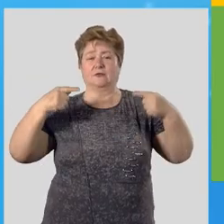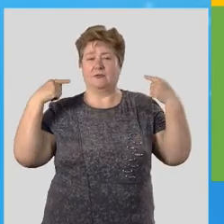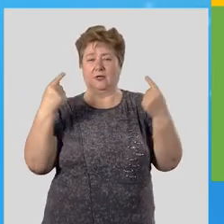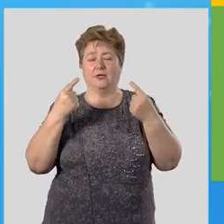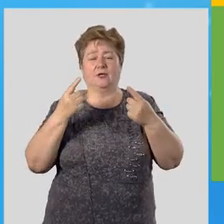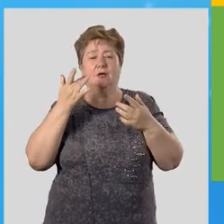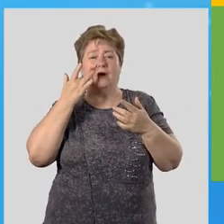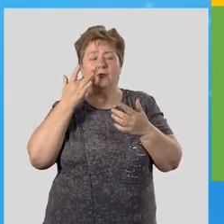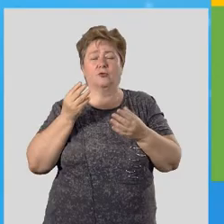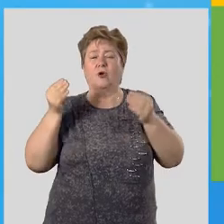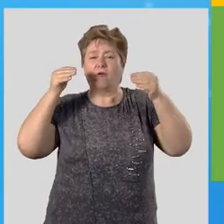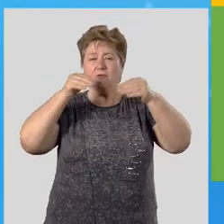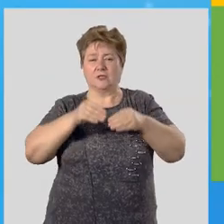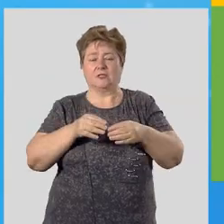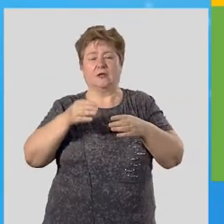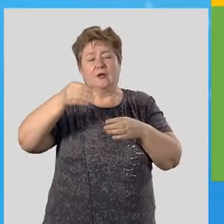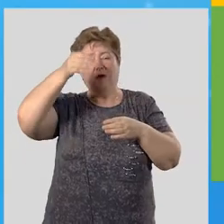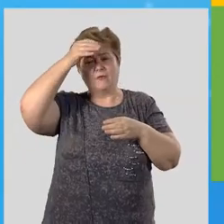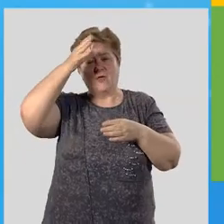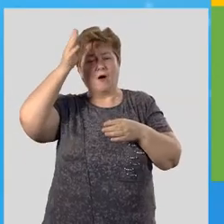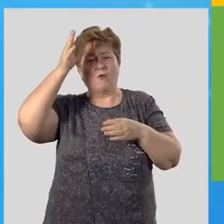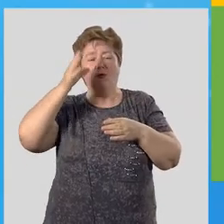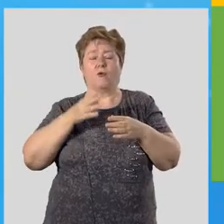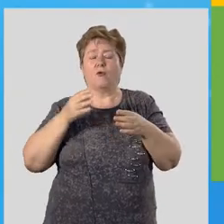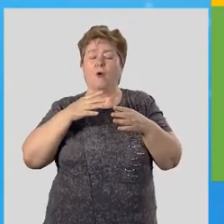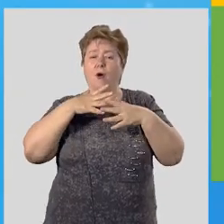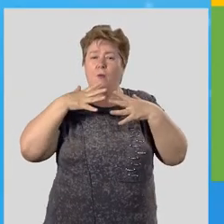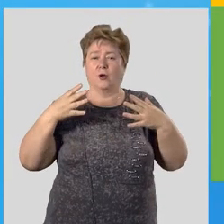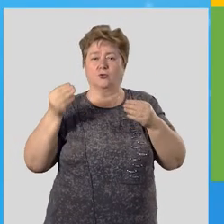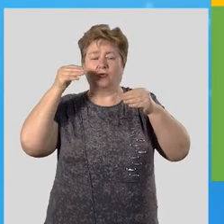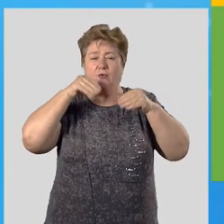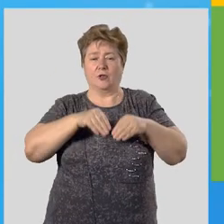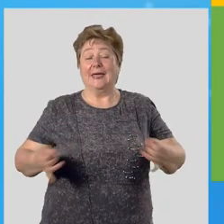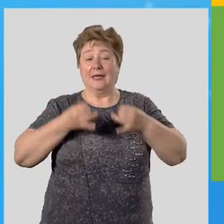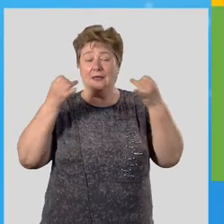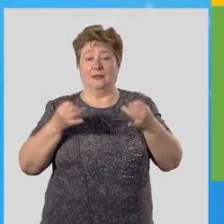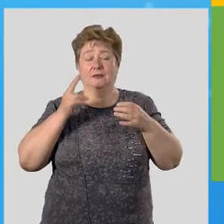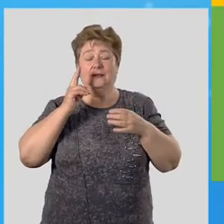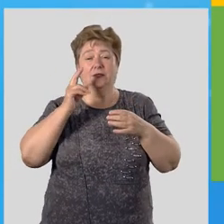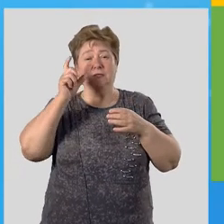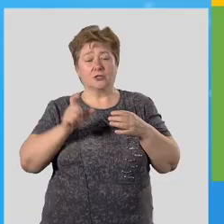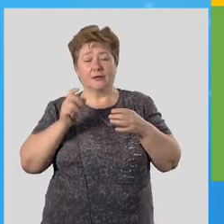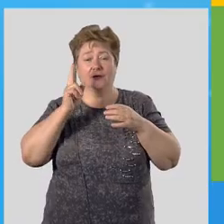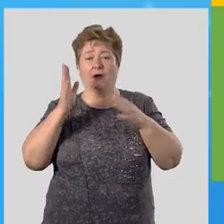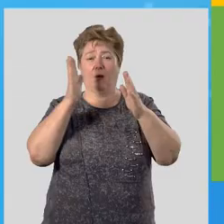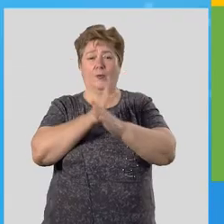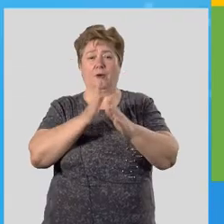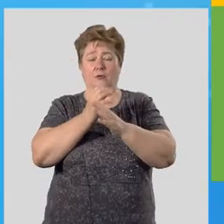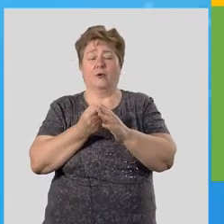великие, которые внесли в науку огромный вклад. Интерес человека к